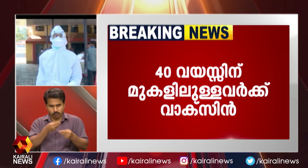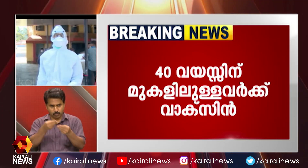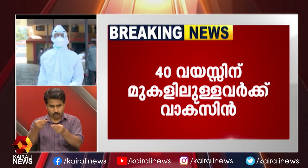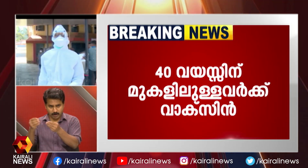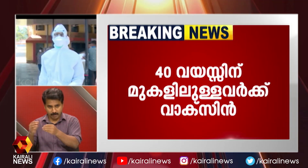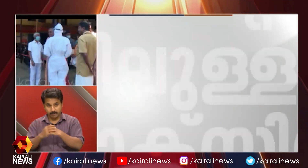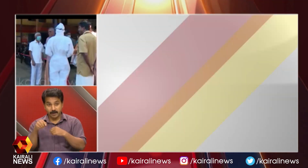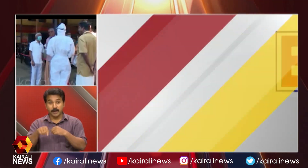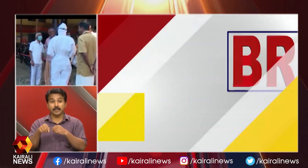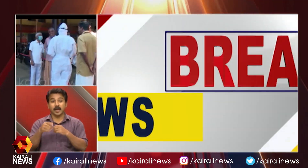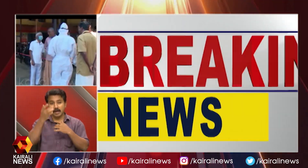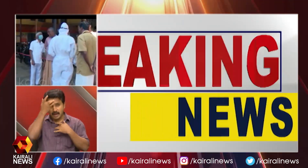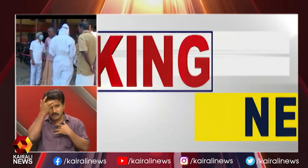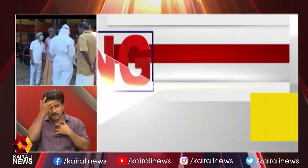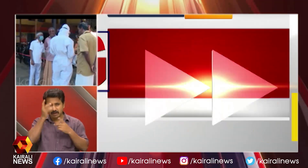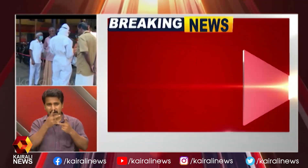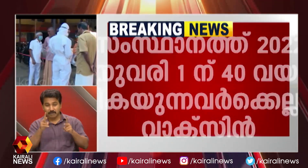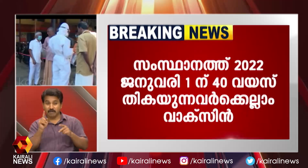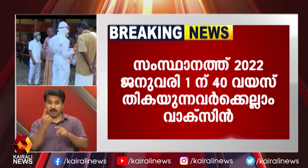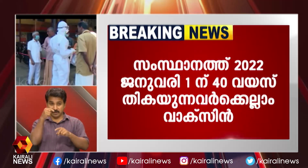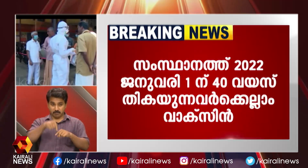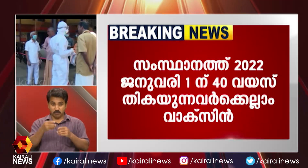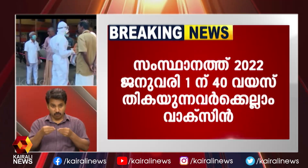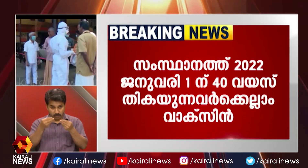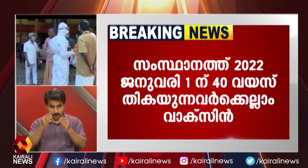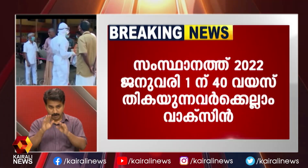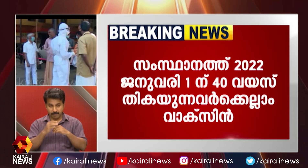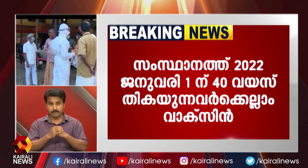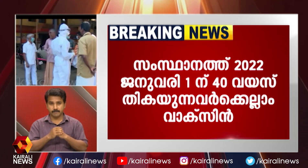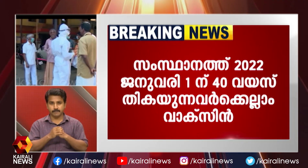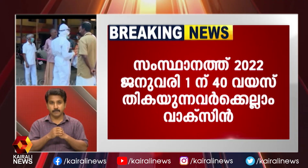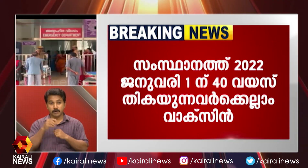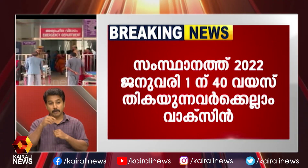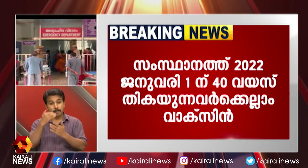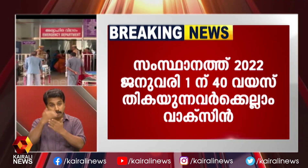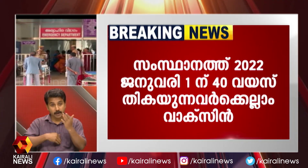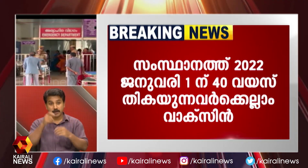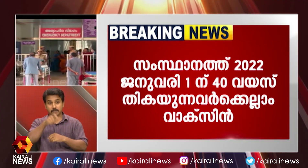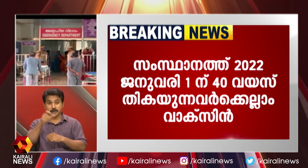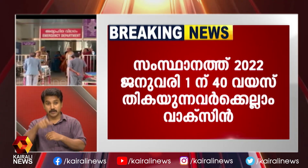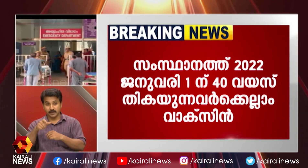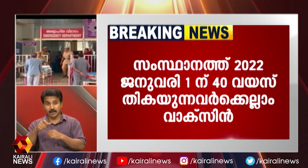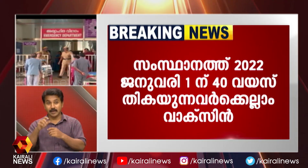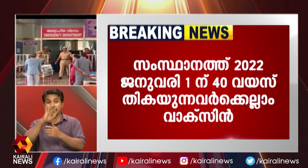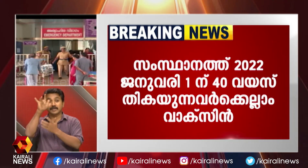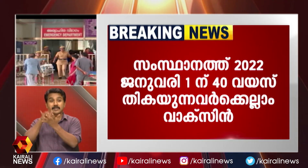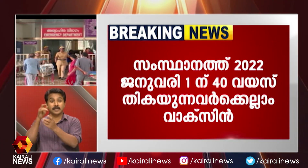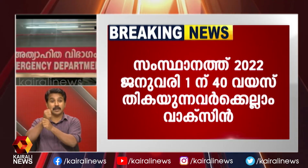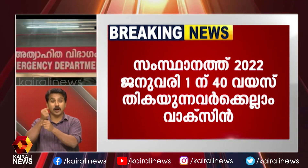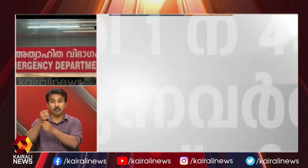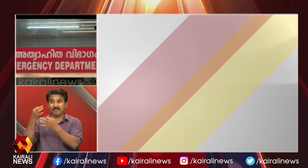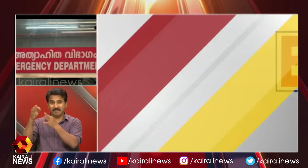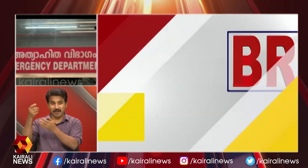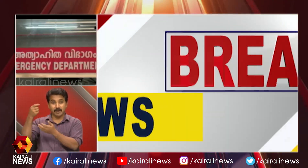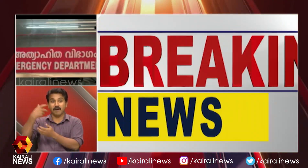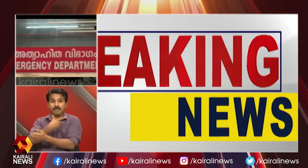ആ മുൻഗണനാ പട്ടികയിൽ വരുന്നവർക്കാണ് നിലവിൽ ഇപ്പോൾ വാക്സിൻ നൽകി വരുന്നത്. ബാക്കിയുള്ളവർക്കാണ് കേന്ദ്രത്തിൽ നിന്നും ലഭിക്കുന്ന സൗജന്യ